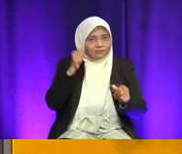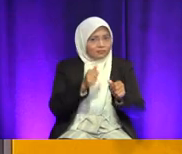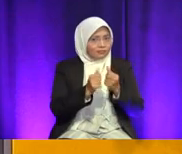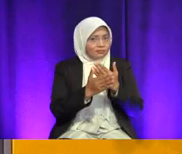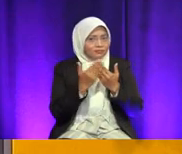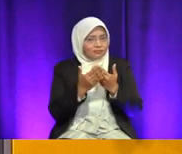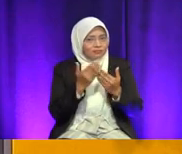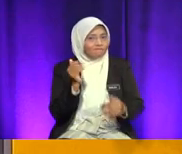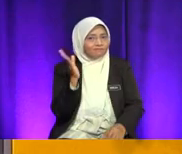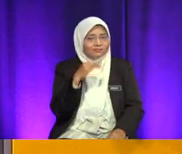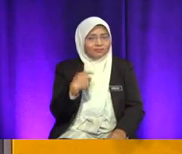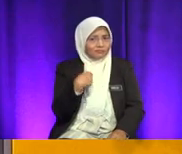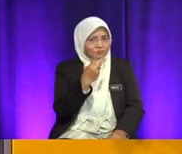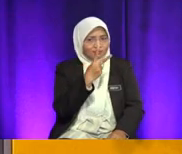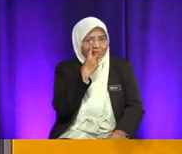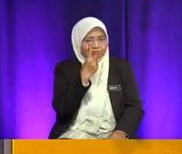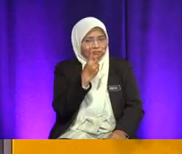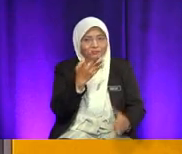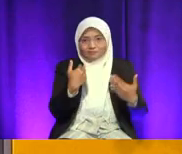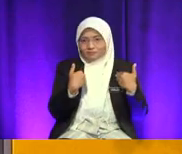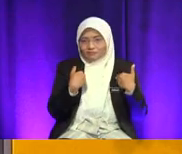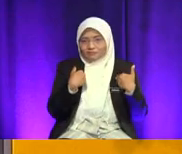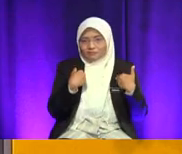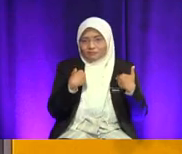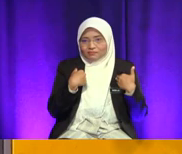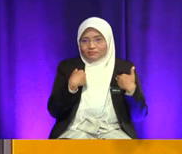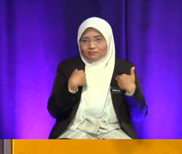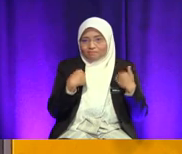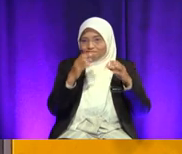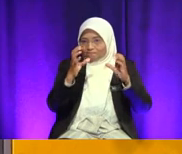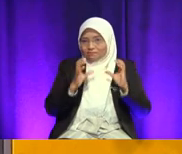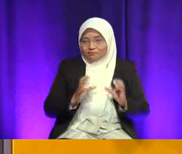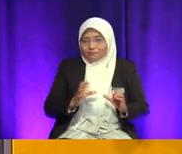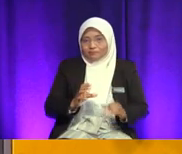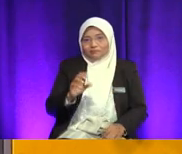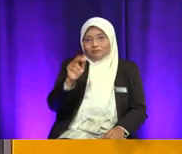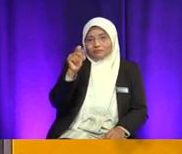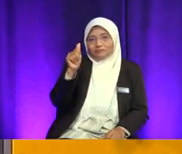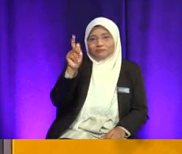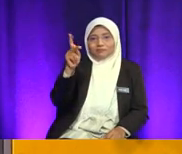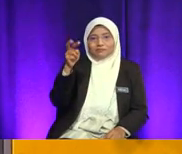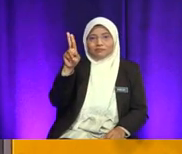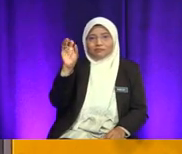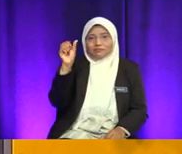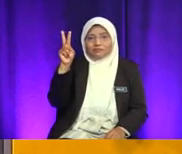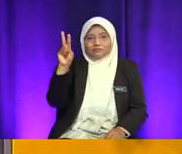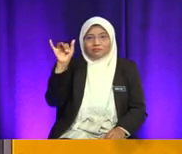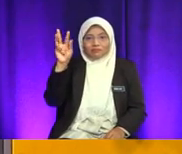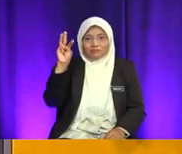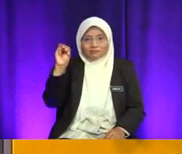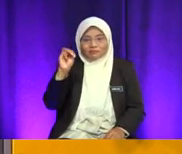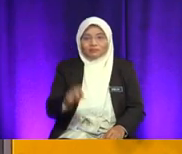kita akan menggunakan teknik akronim Oke Mari kita lihat Oke jenis-jenis kedaulatan